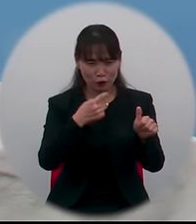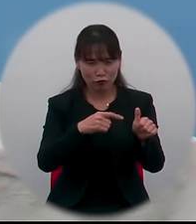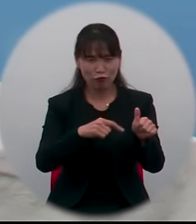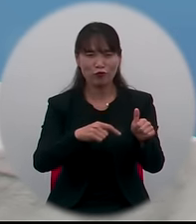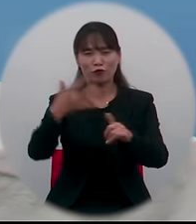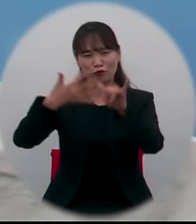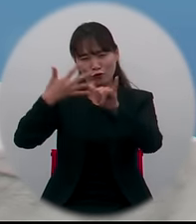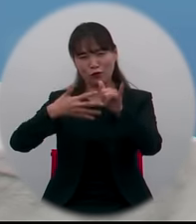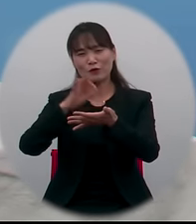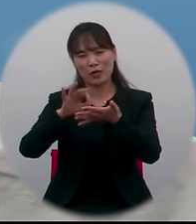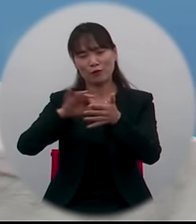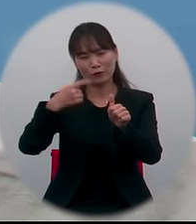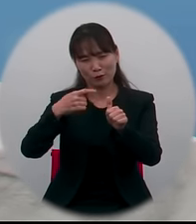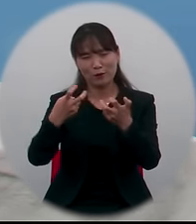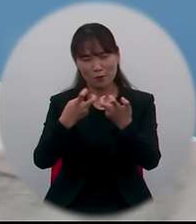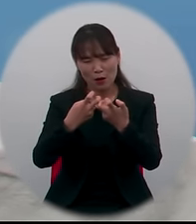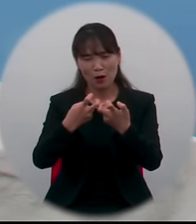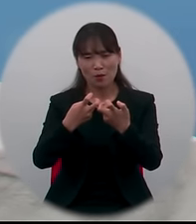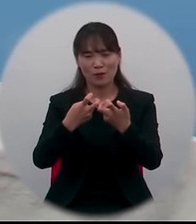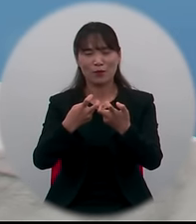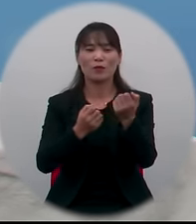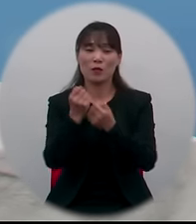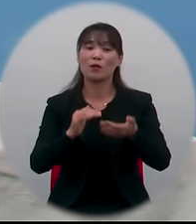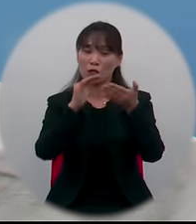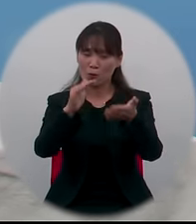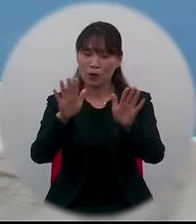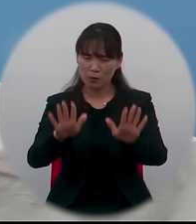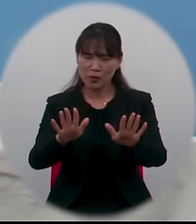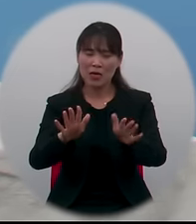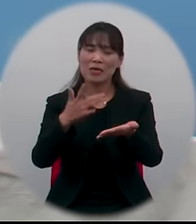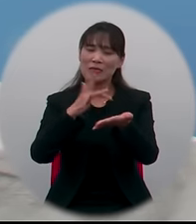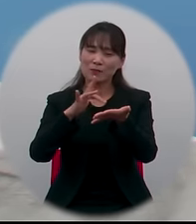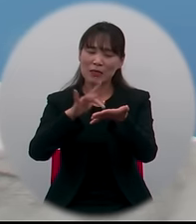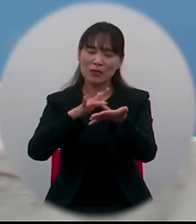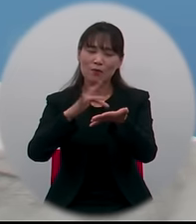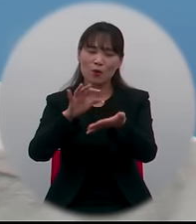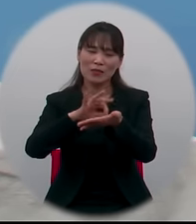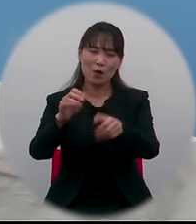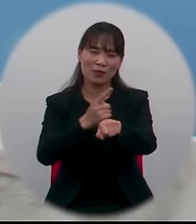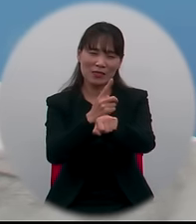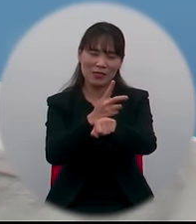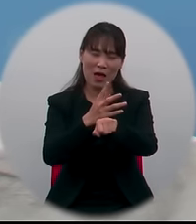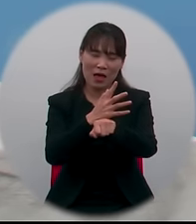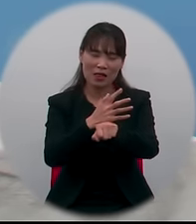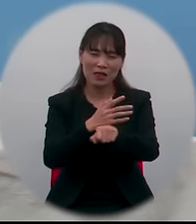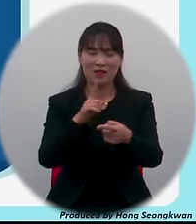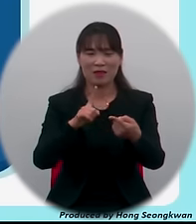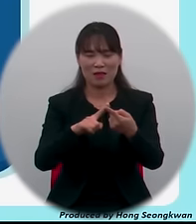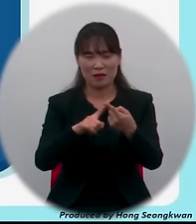유튜브와 쇼품 사용지도 방법에 대해서 얘기를 했고요 깍두기로 이제 스마트폰 사용 시간 설정 방법도 좀 알려